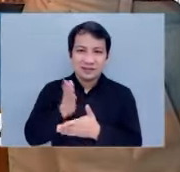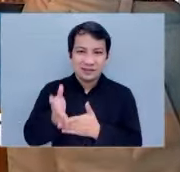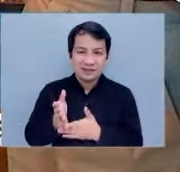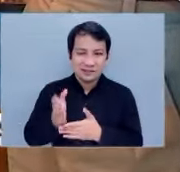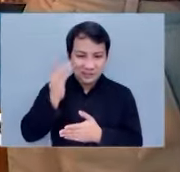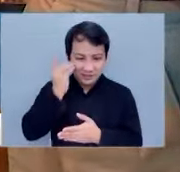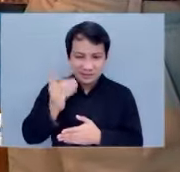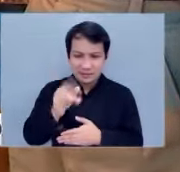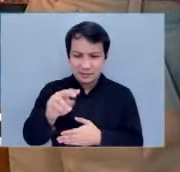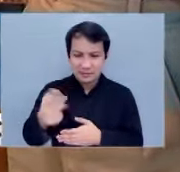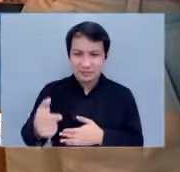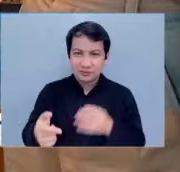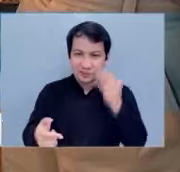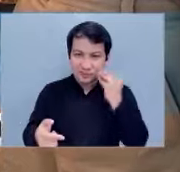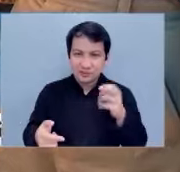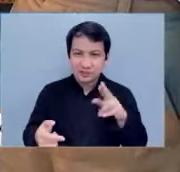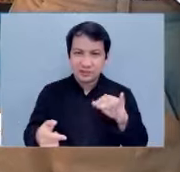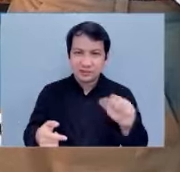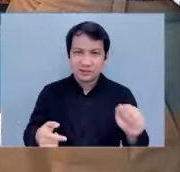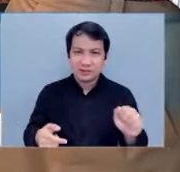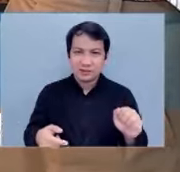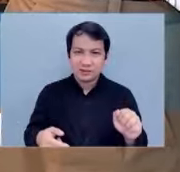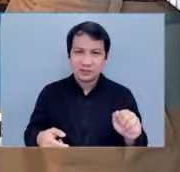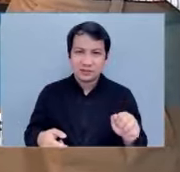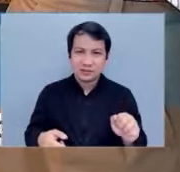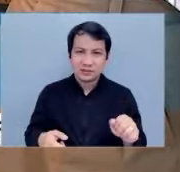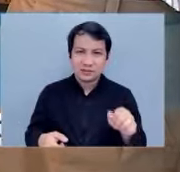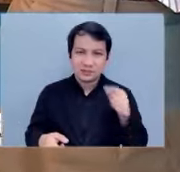Marian. Tapos sabi ni Miguel, alam mo si Paolo yung